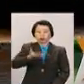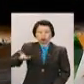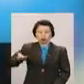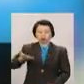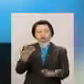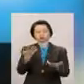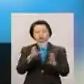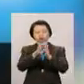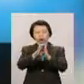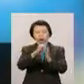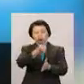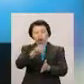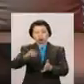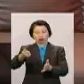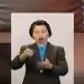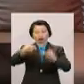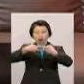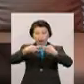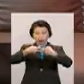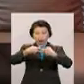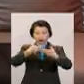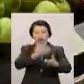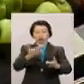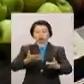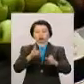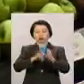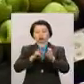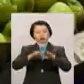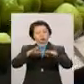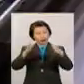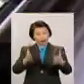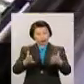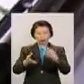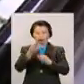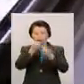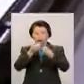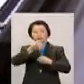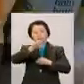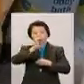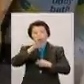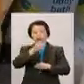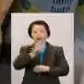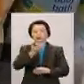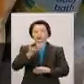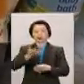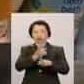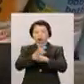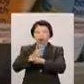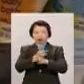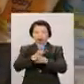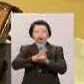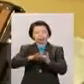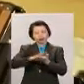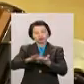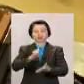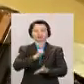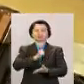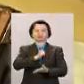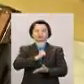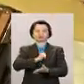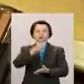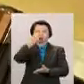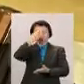Antaranya peralatan elektrik, barangan perabot, makanan dan minuman, juga barangan penjagaan kebersihan diri. Bagi